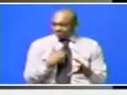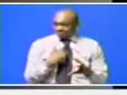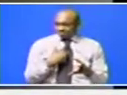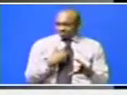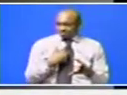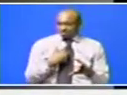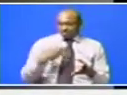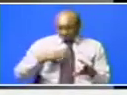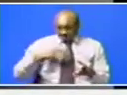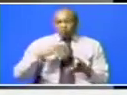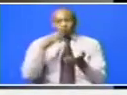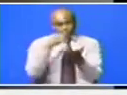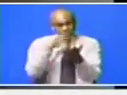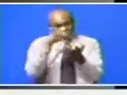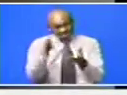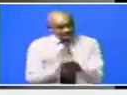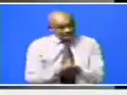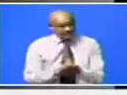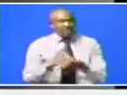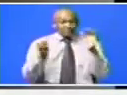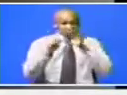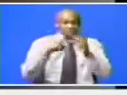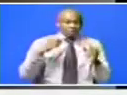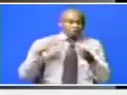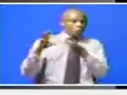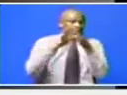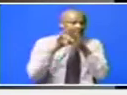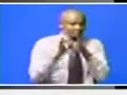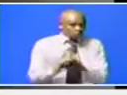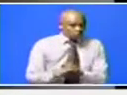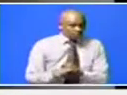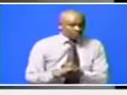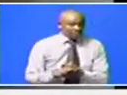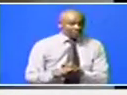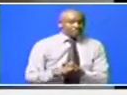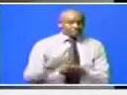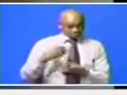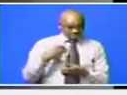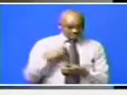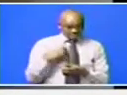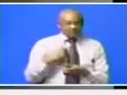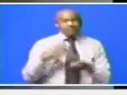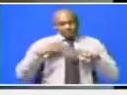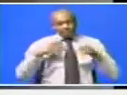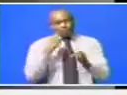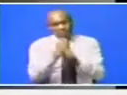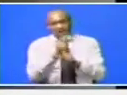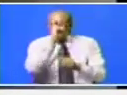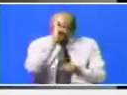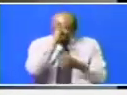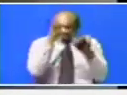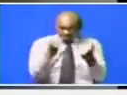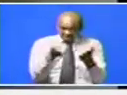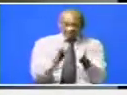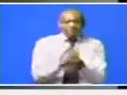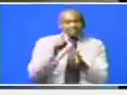throughout the stakeholders, the provincial, the minister of coordination, the provincial administrators, the police. They